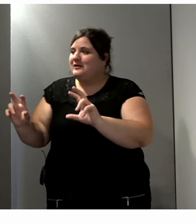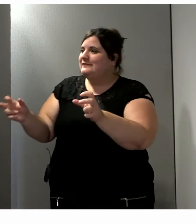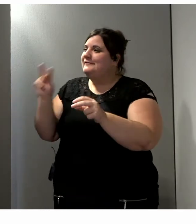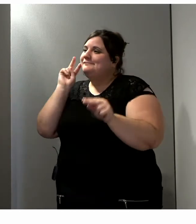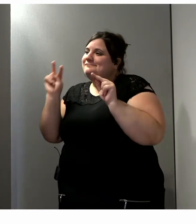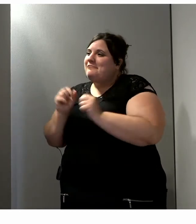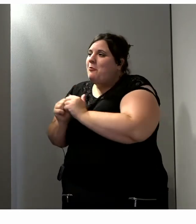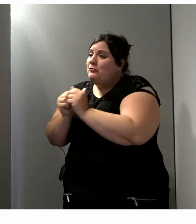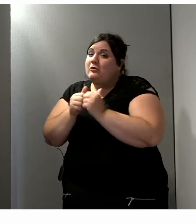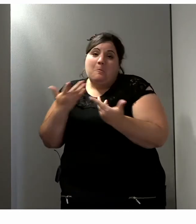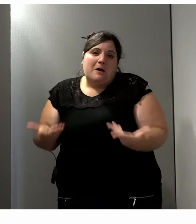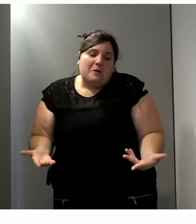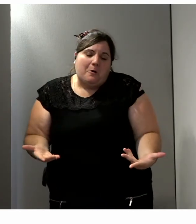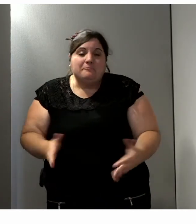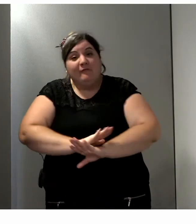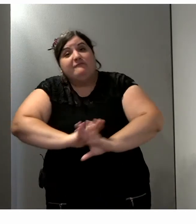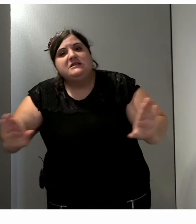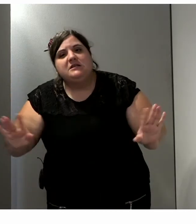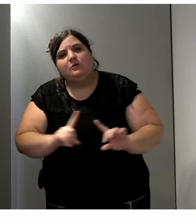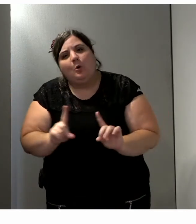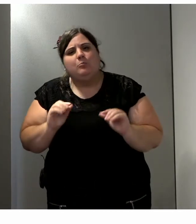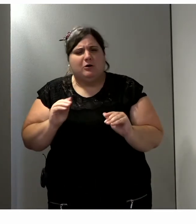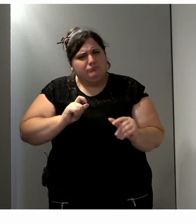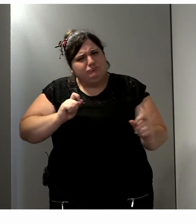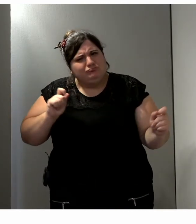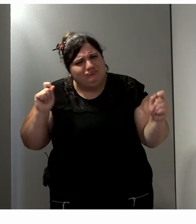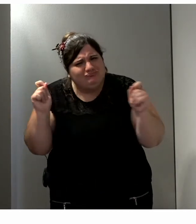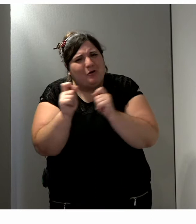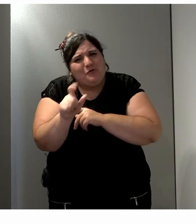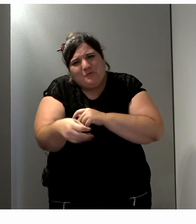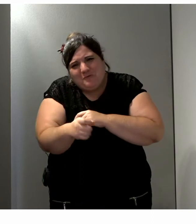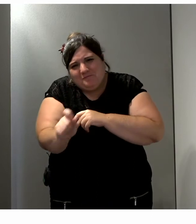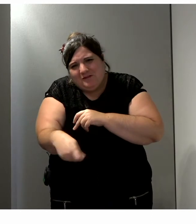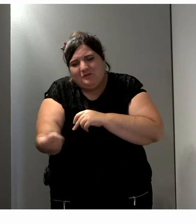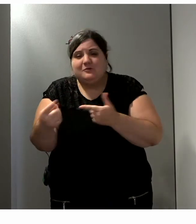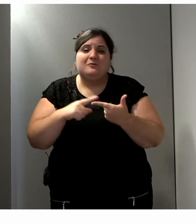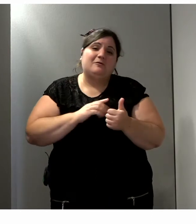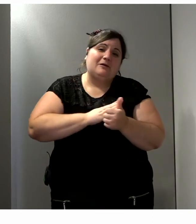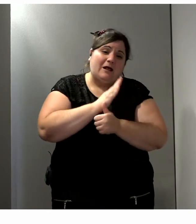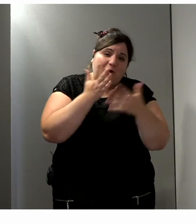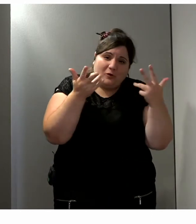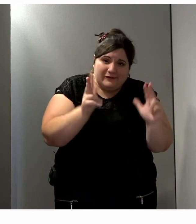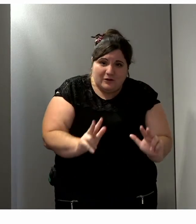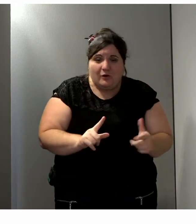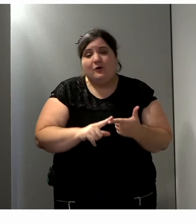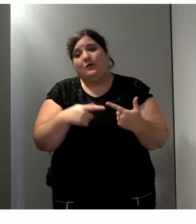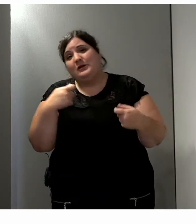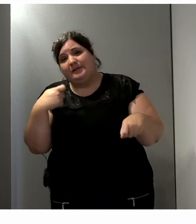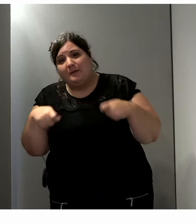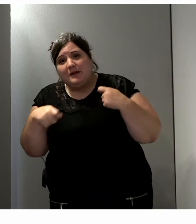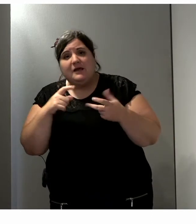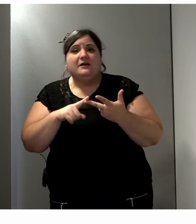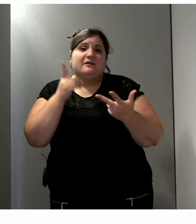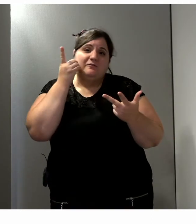quand même en grande partie. On a bien évidemment l'ordinateur, on a bien sûr la tablette, on a le smartphone. Et donc dans les